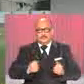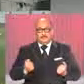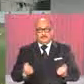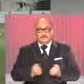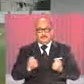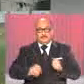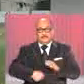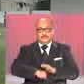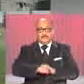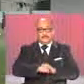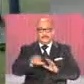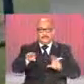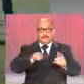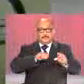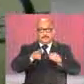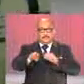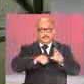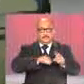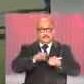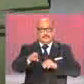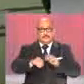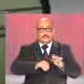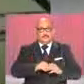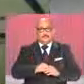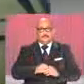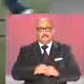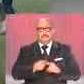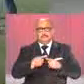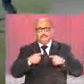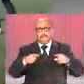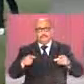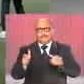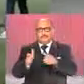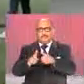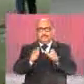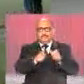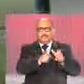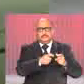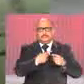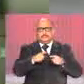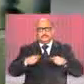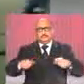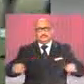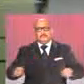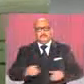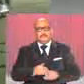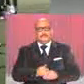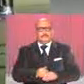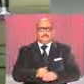الخزري ويوهان تزجار وحسين ناتر وأنيس بن احتيرة لأسباب مختلفة.